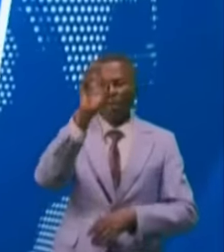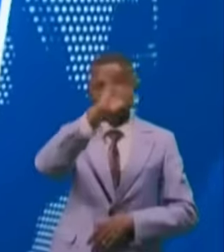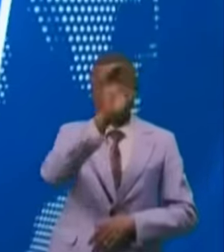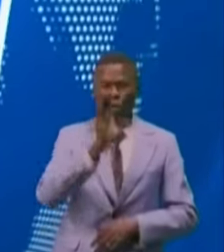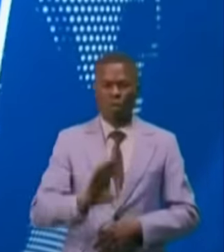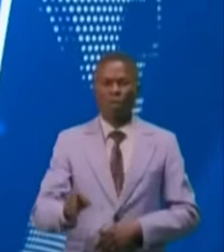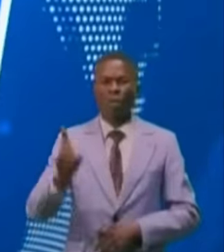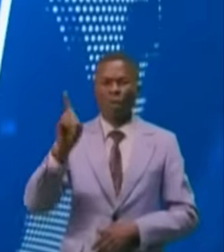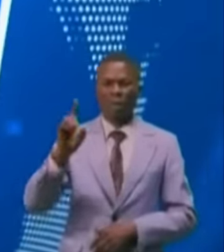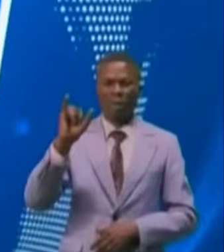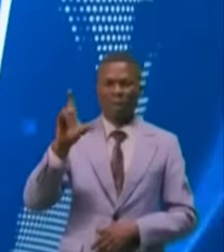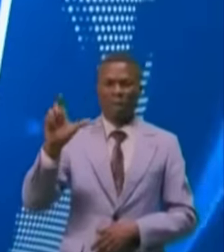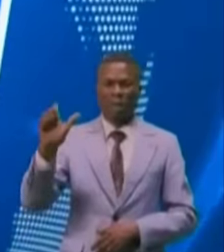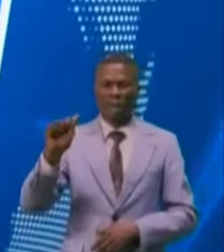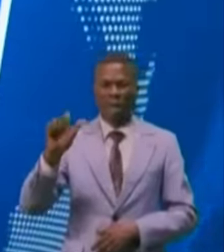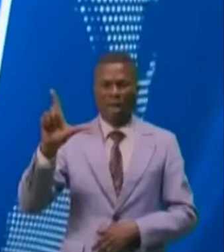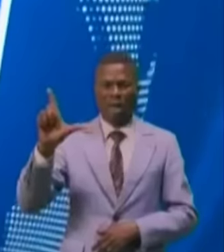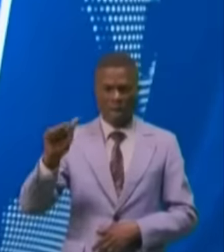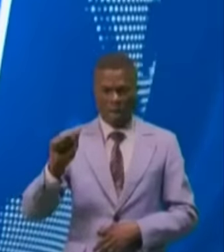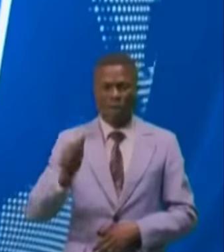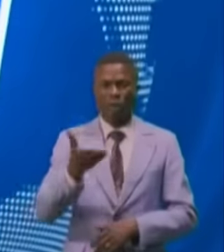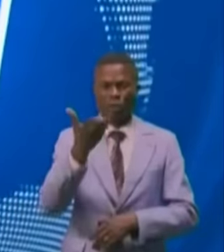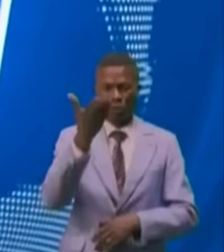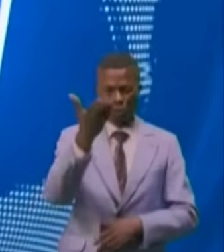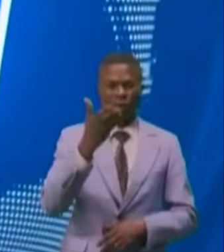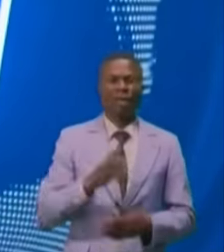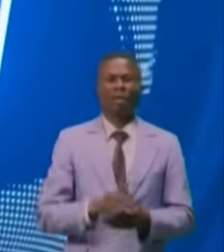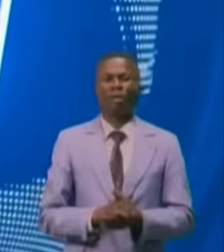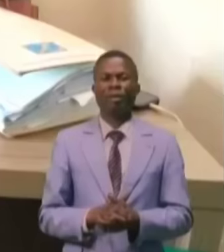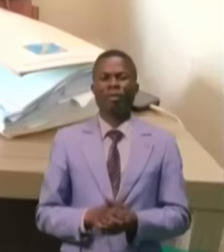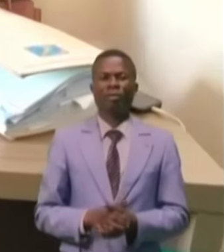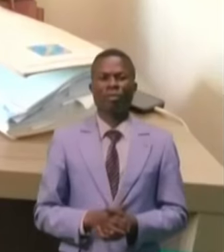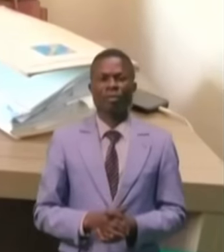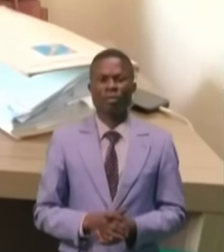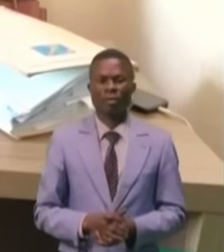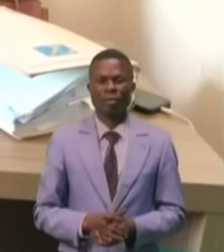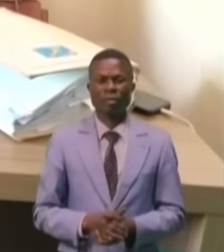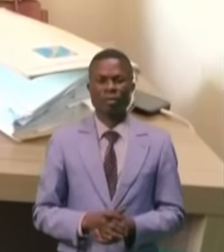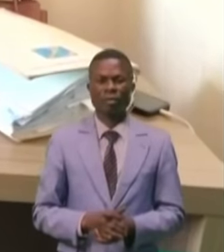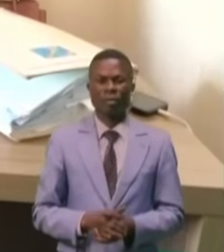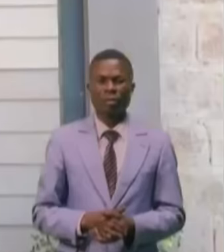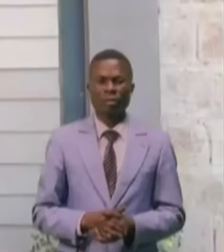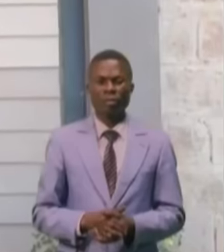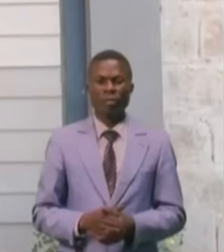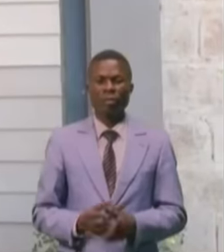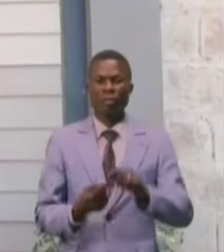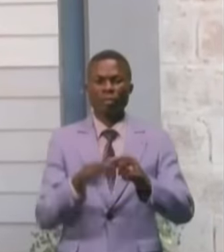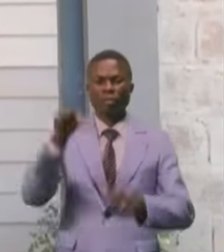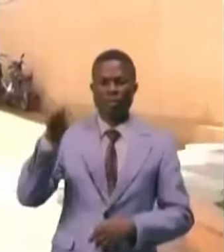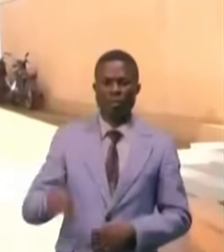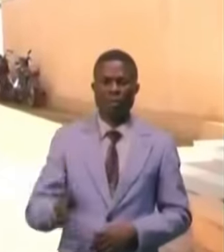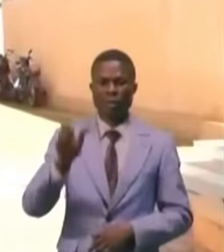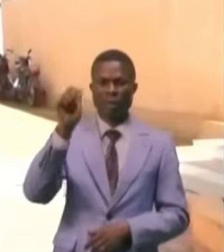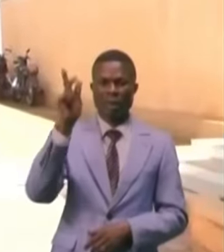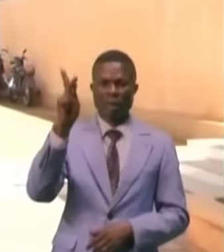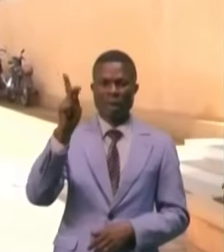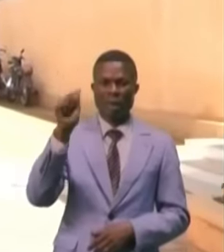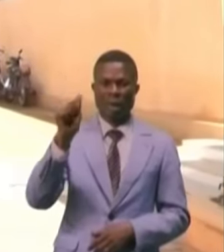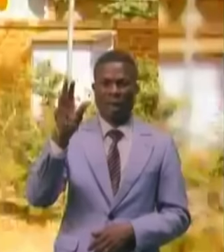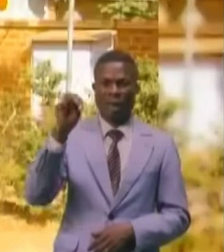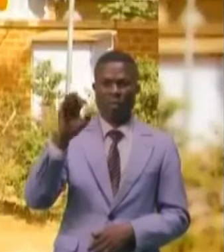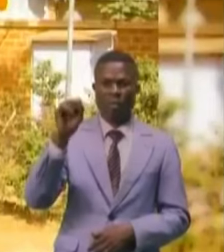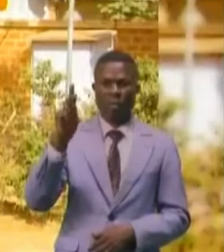Mangouège, Ricardo Bambeka, pour les commentaires. À l'exception du quartier Kamina, dans la commune de